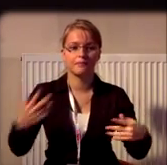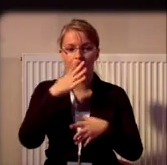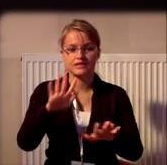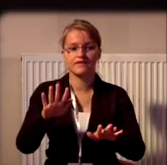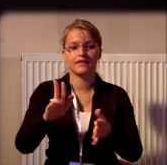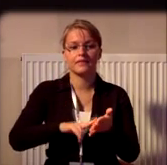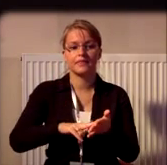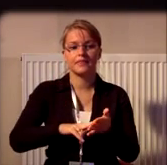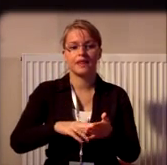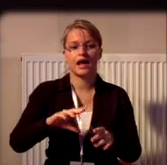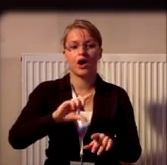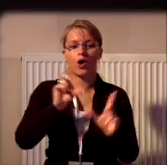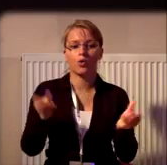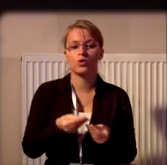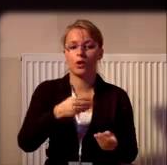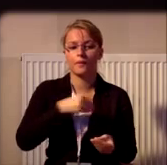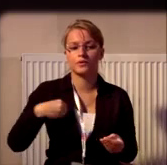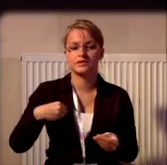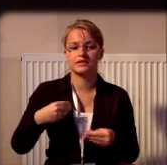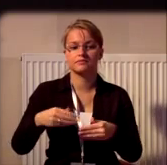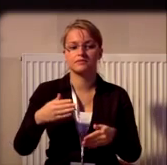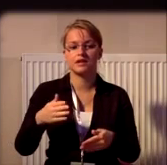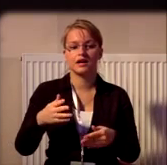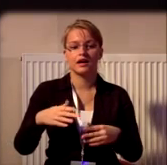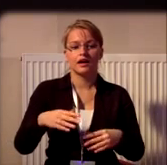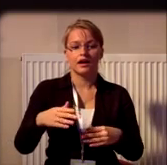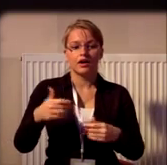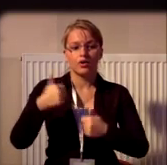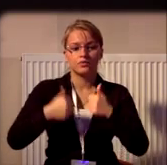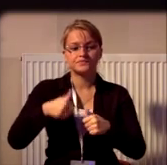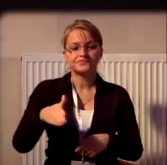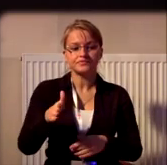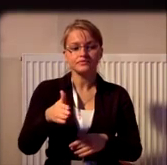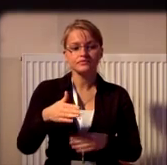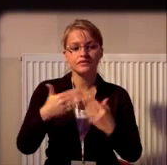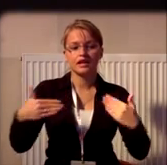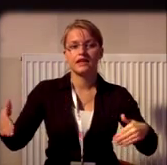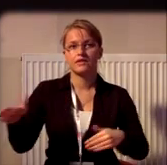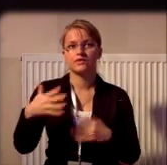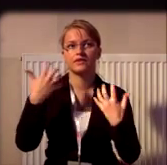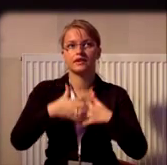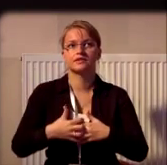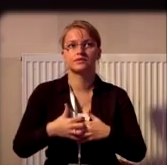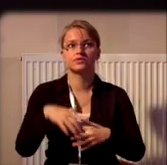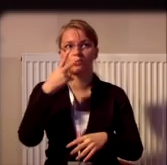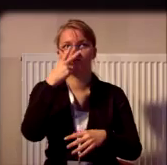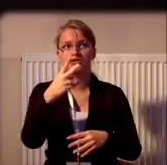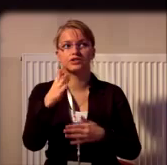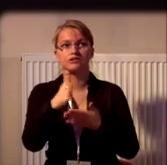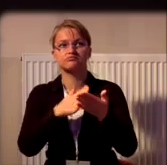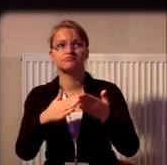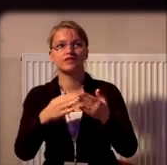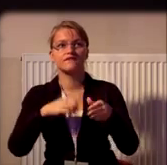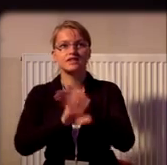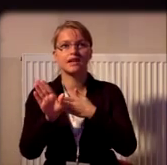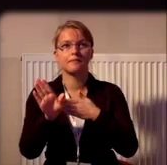integracyjnych, imprezie, którą realizuje nasza szkoła, zespół szkół integracyjnych. Tutaj widzicie Państwo poszczególne etiudy teatralne, które